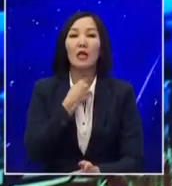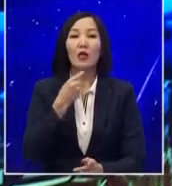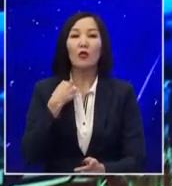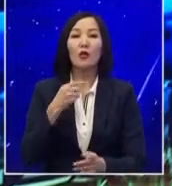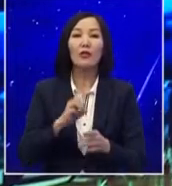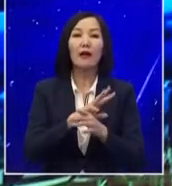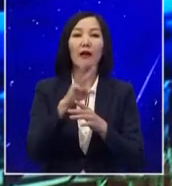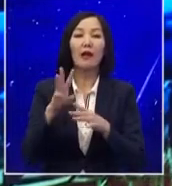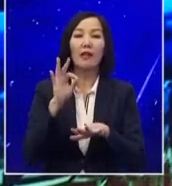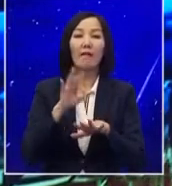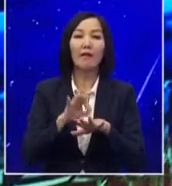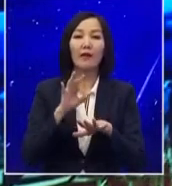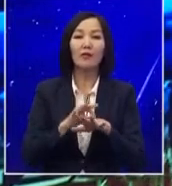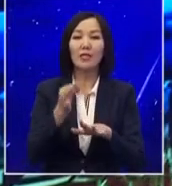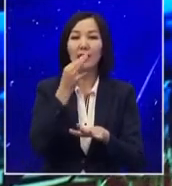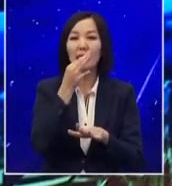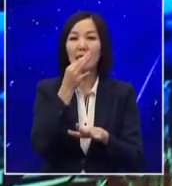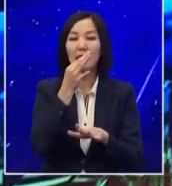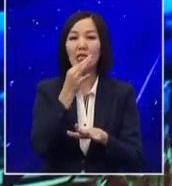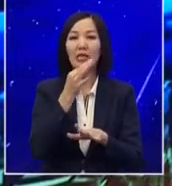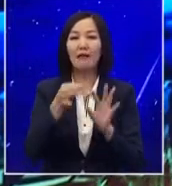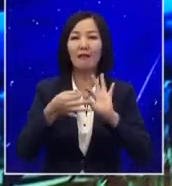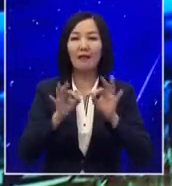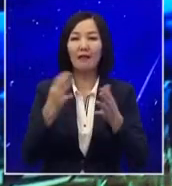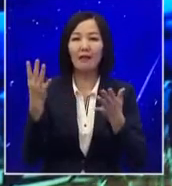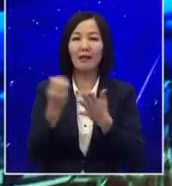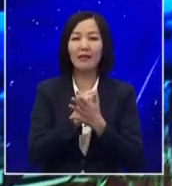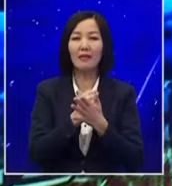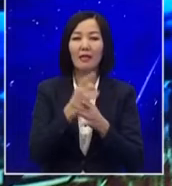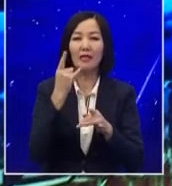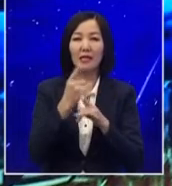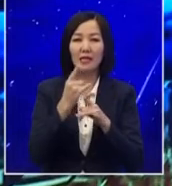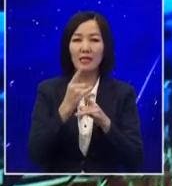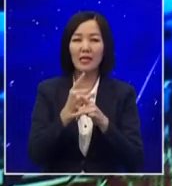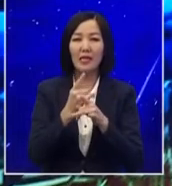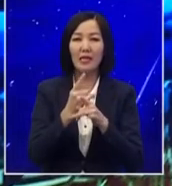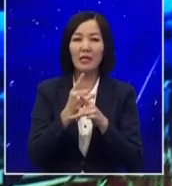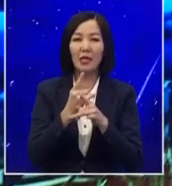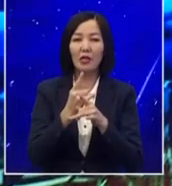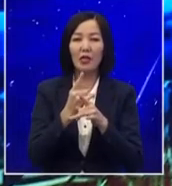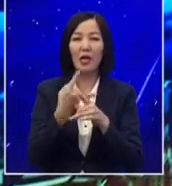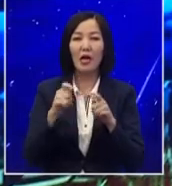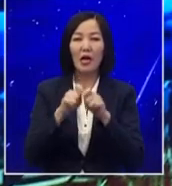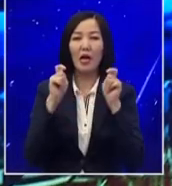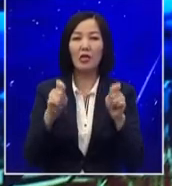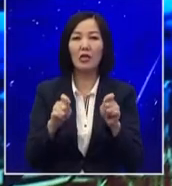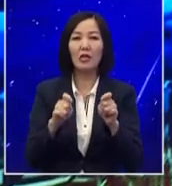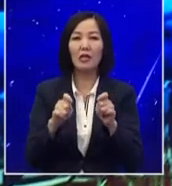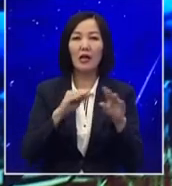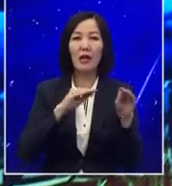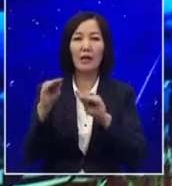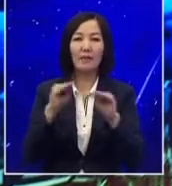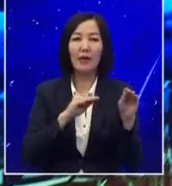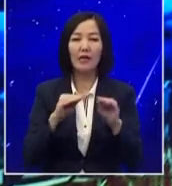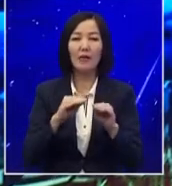Талдықорғанда коронавирус пневмониясын ерте және нақты анықтайтын жасанды интеллект жүйесі іске қосылды. Аталмыш аппарат қалалық көпсалалы